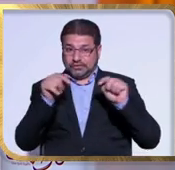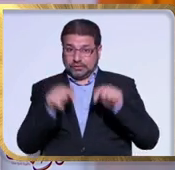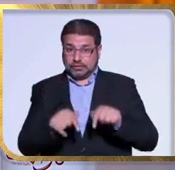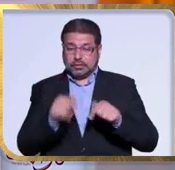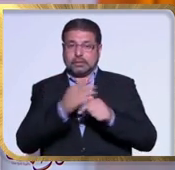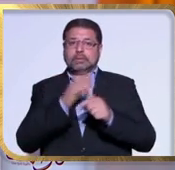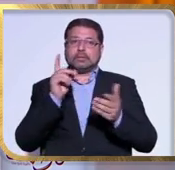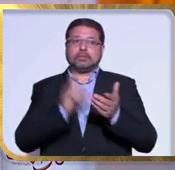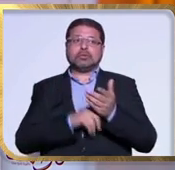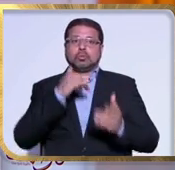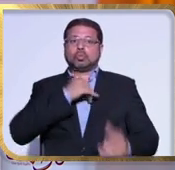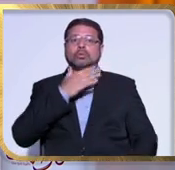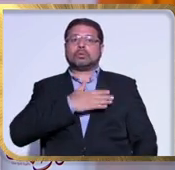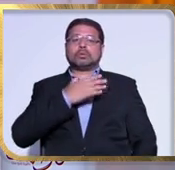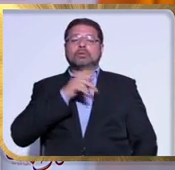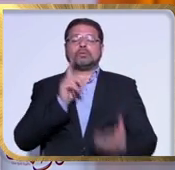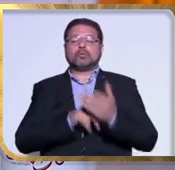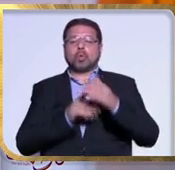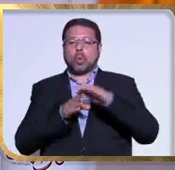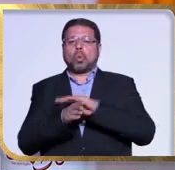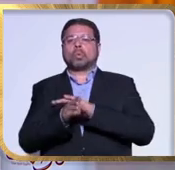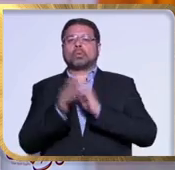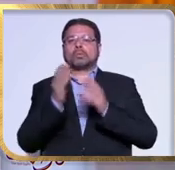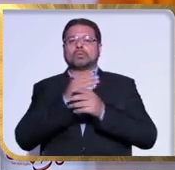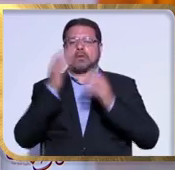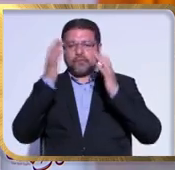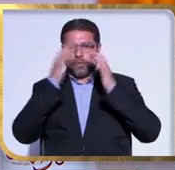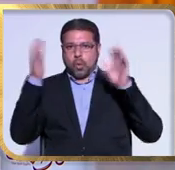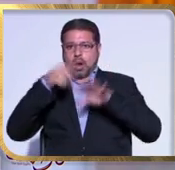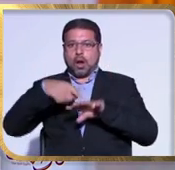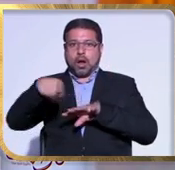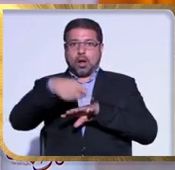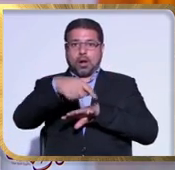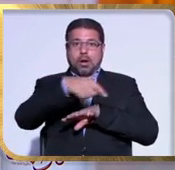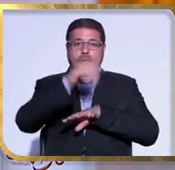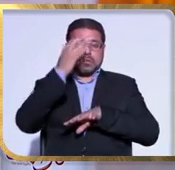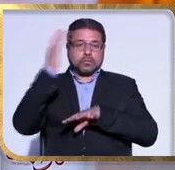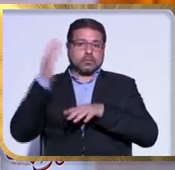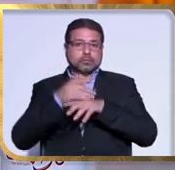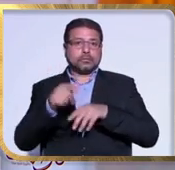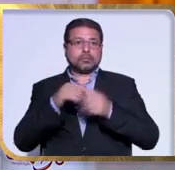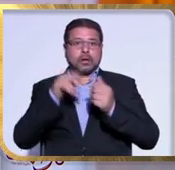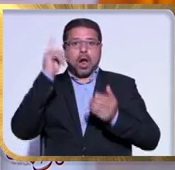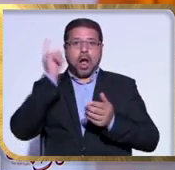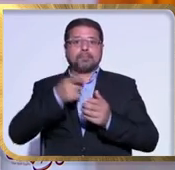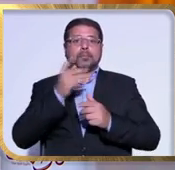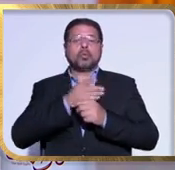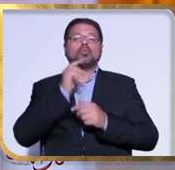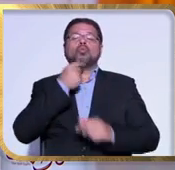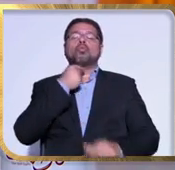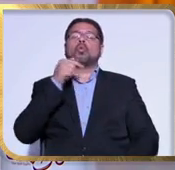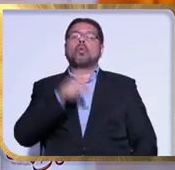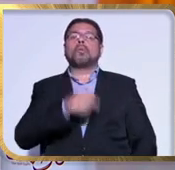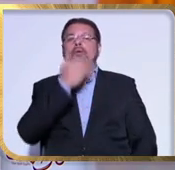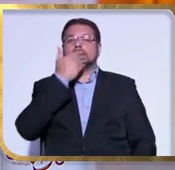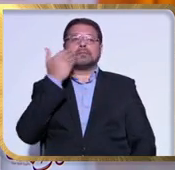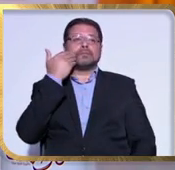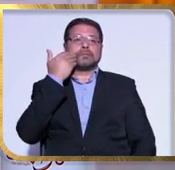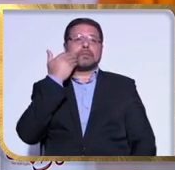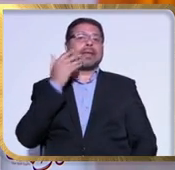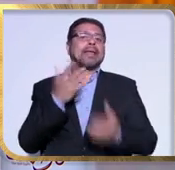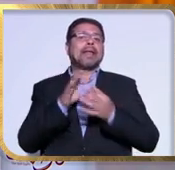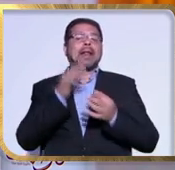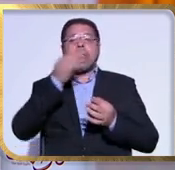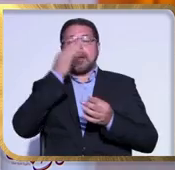يبقى هنلاقي نفسنا بندخل عن مذاهب الفقهاء في افراد يوم الجمعه بالصوم ايه